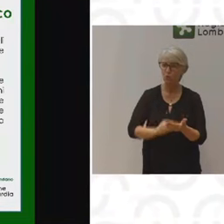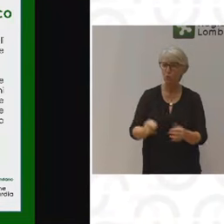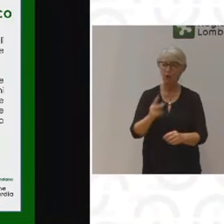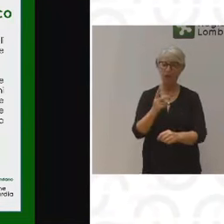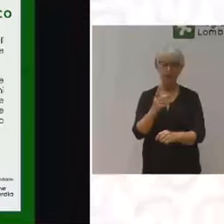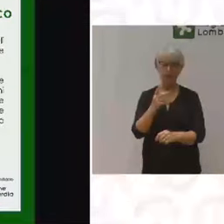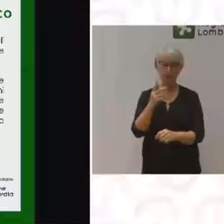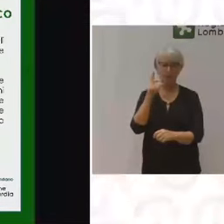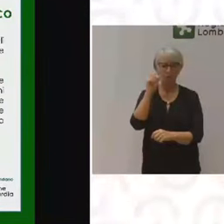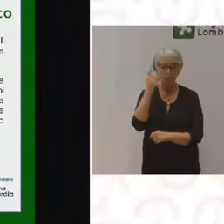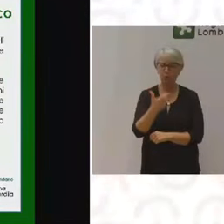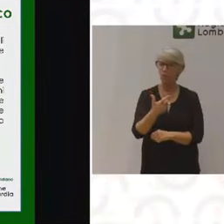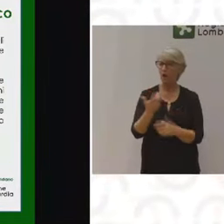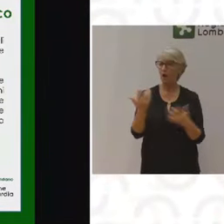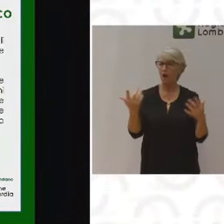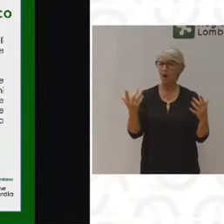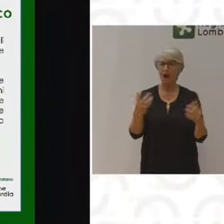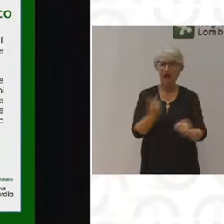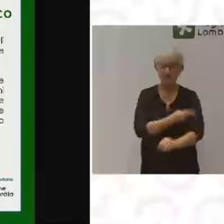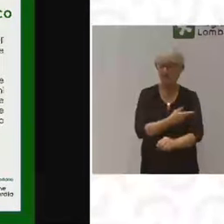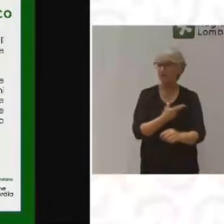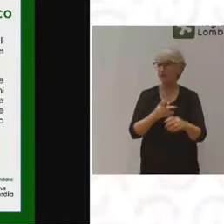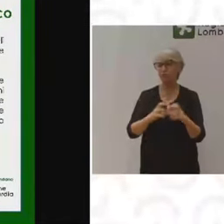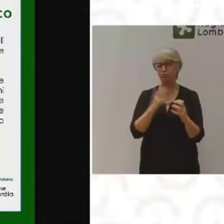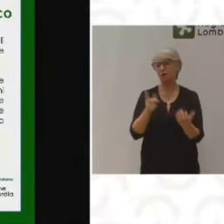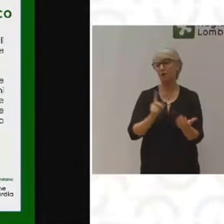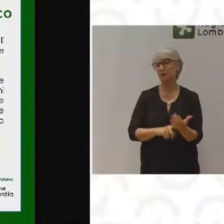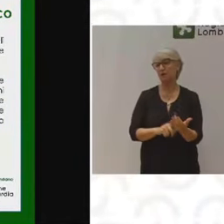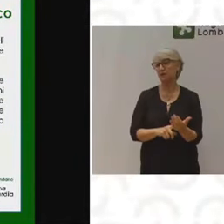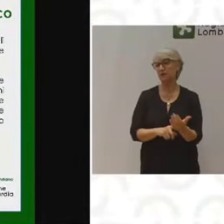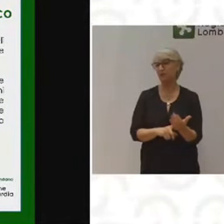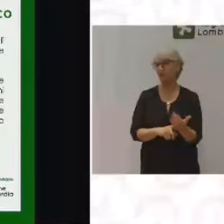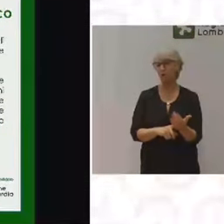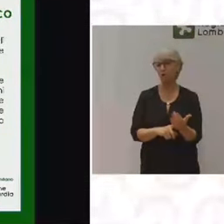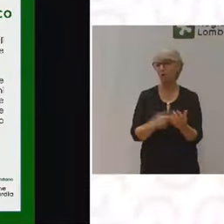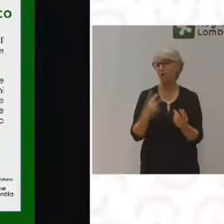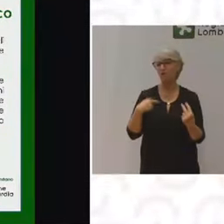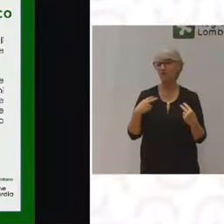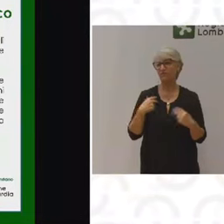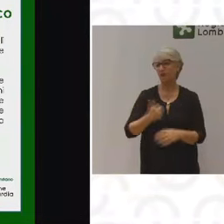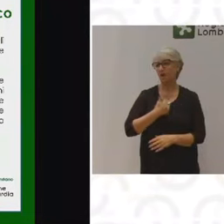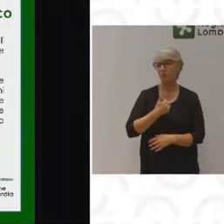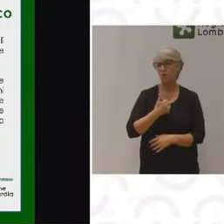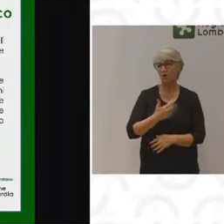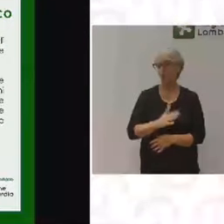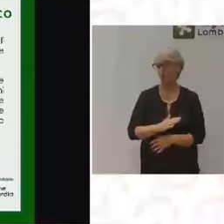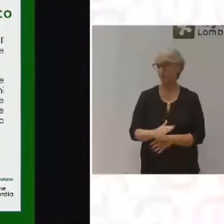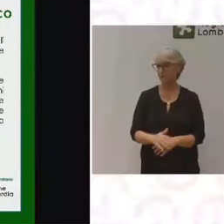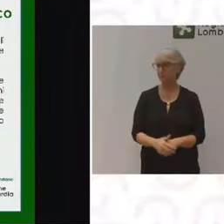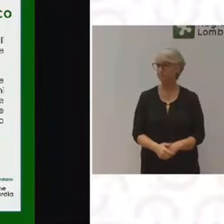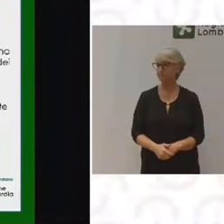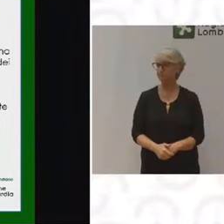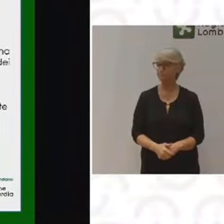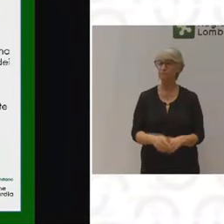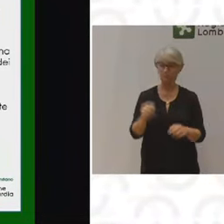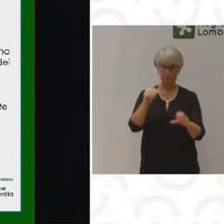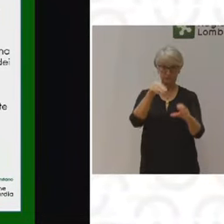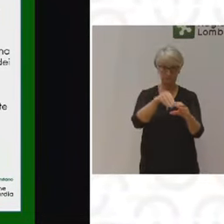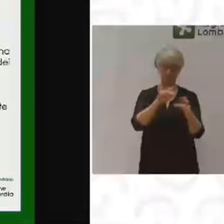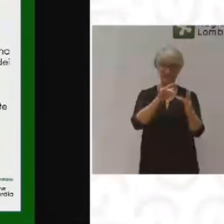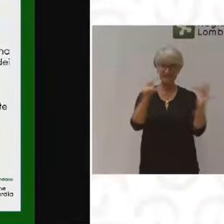assistenza, cultura, sport e anche il diritto alla vita autonoma e indipendente. Troverete su